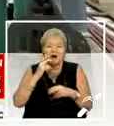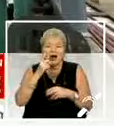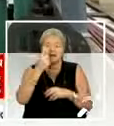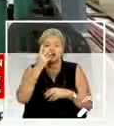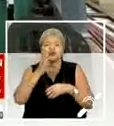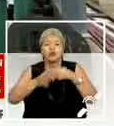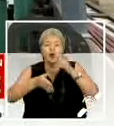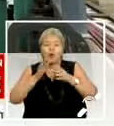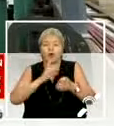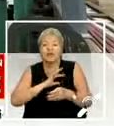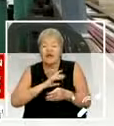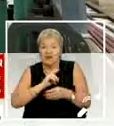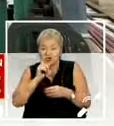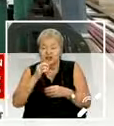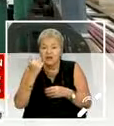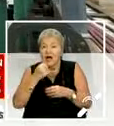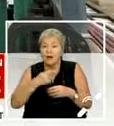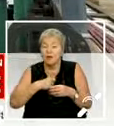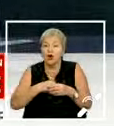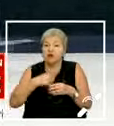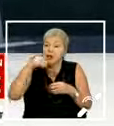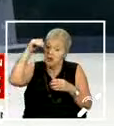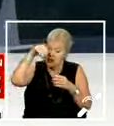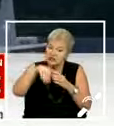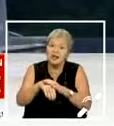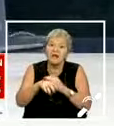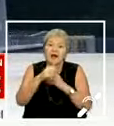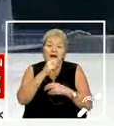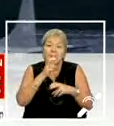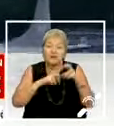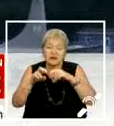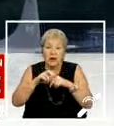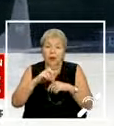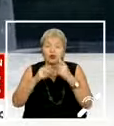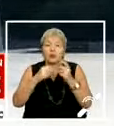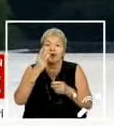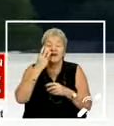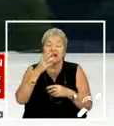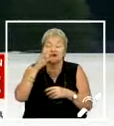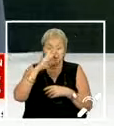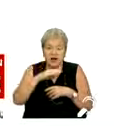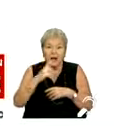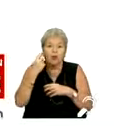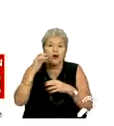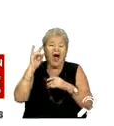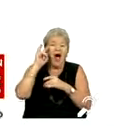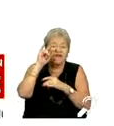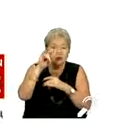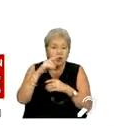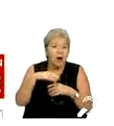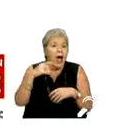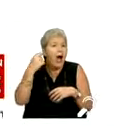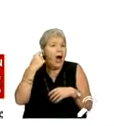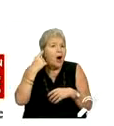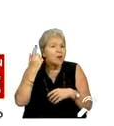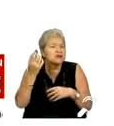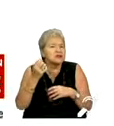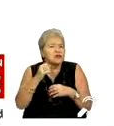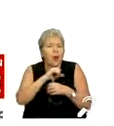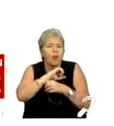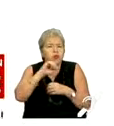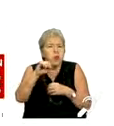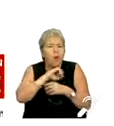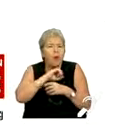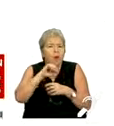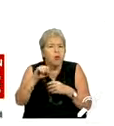francez capabil de scufundări la mare adâncime. După aproape 3 zile, un avion al forțelor canadiene a raportat zgomote sub forma unor